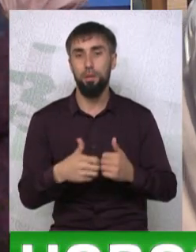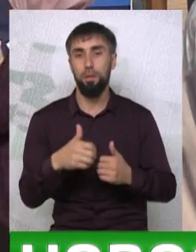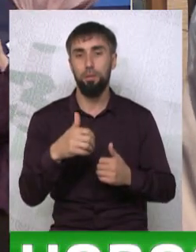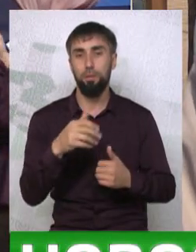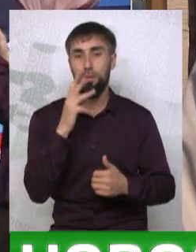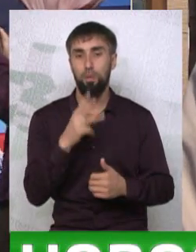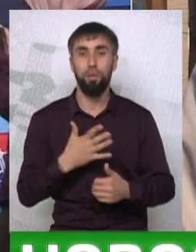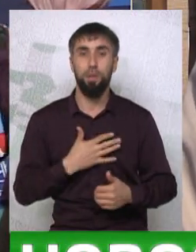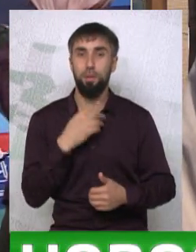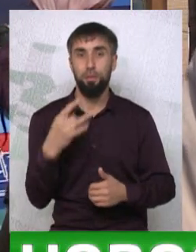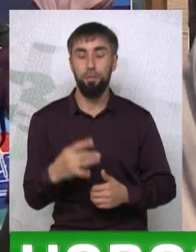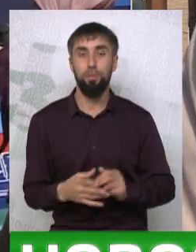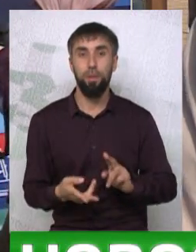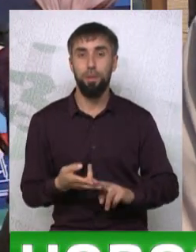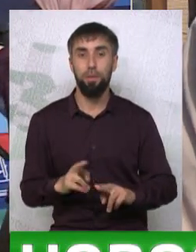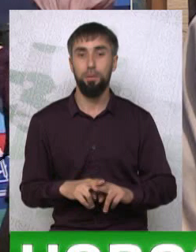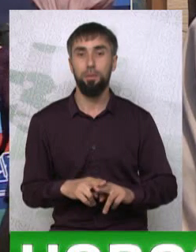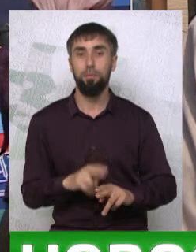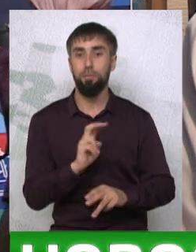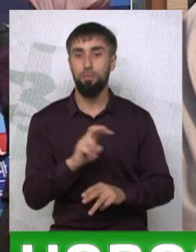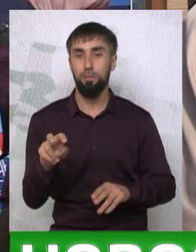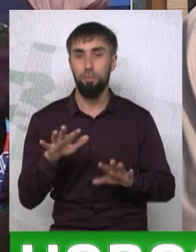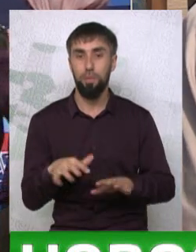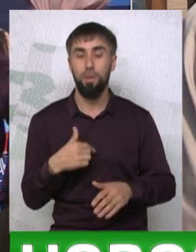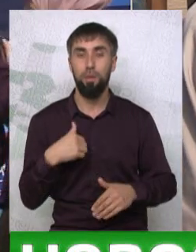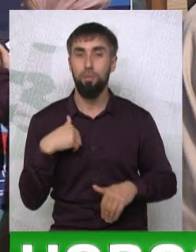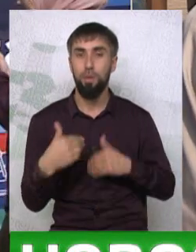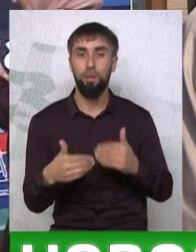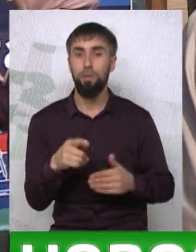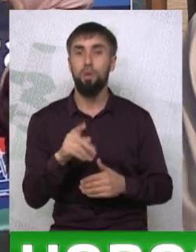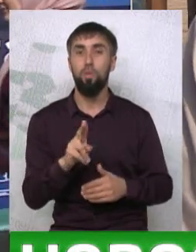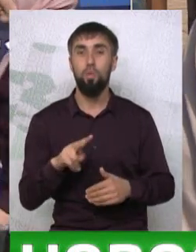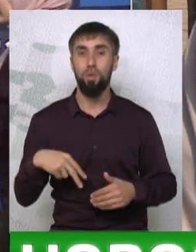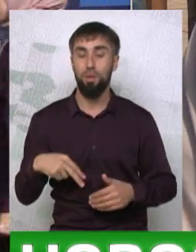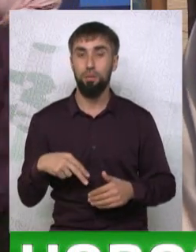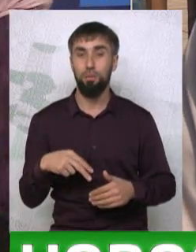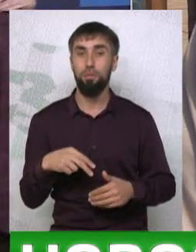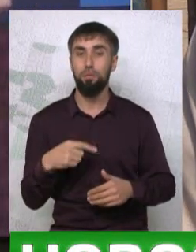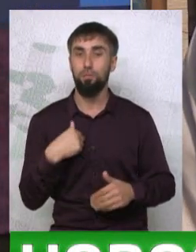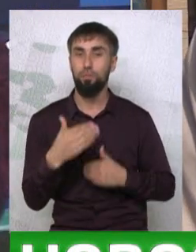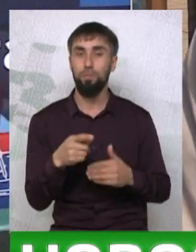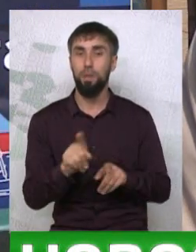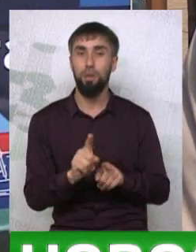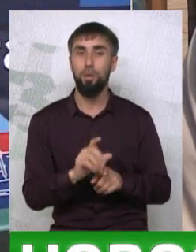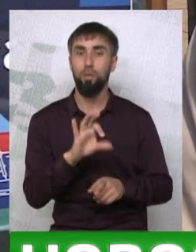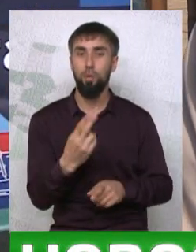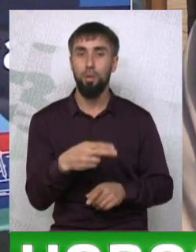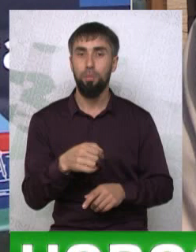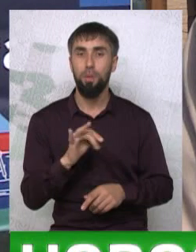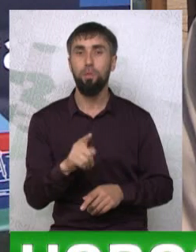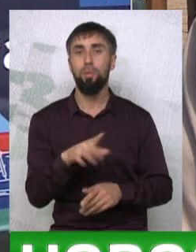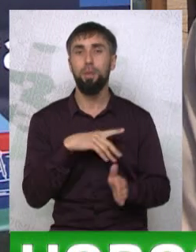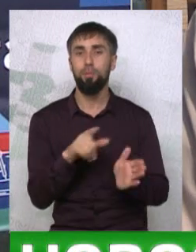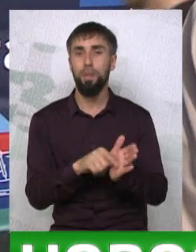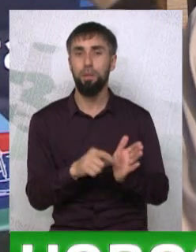которая сложилась в нашей республике. Поэтому, обходя павильоны, я предлагал работодателям пересмотреть отношение к социальным пакетам, к той заработной